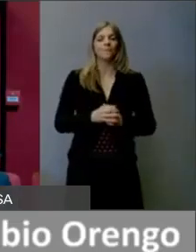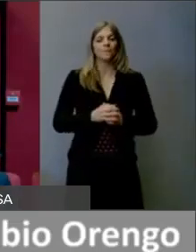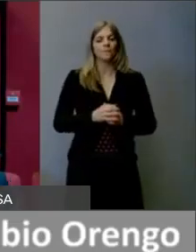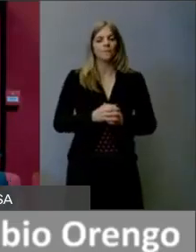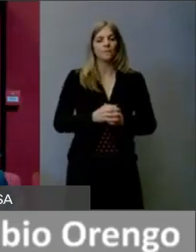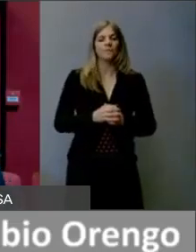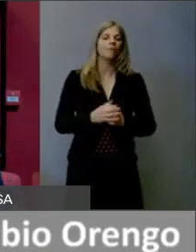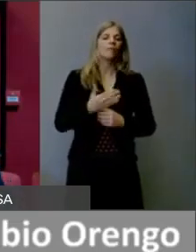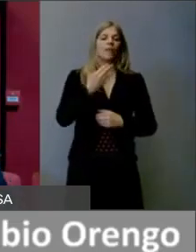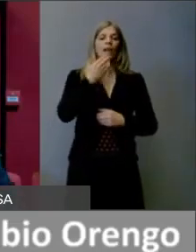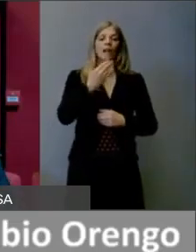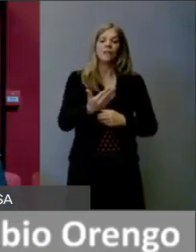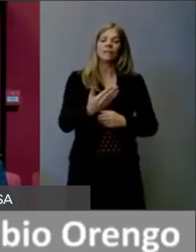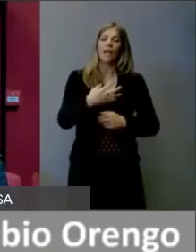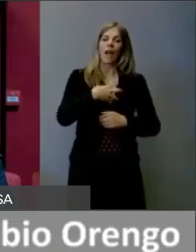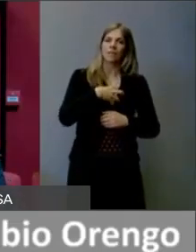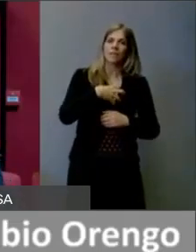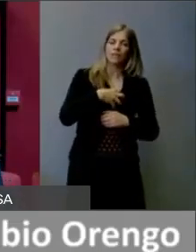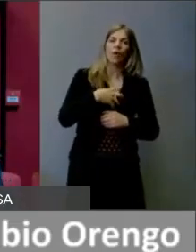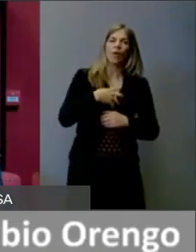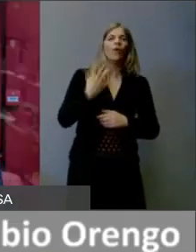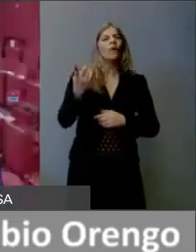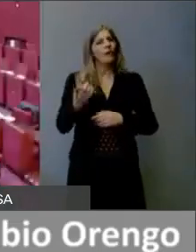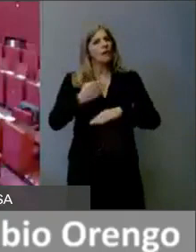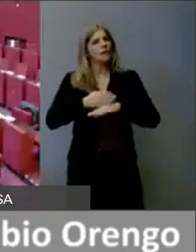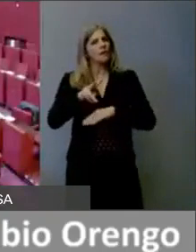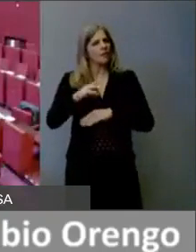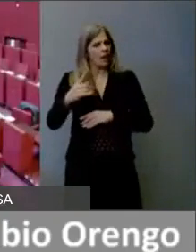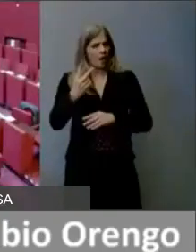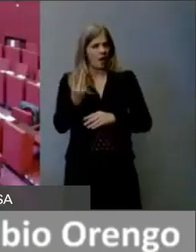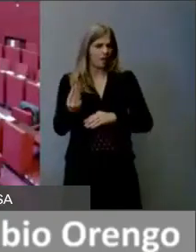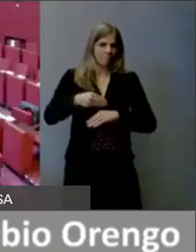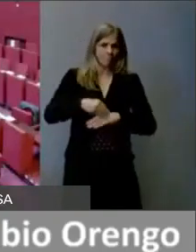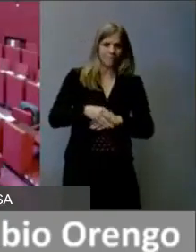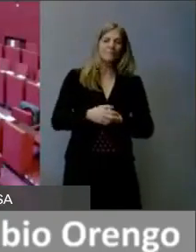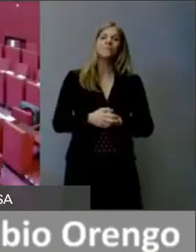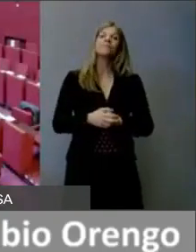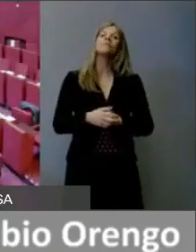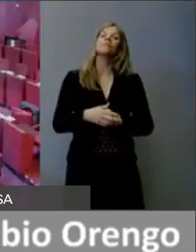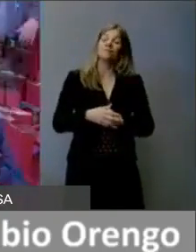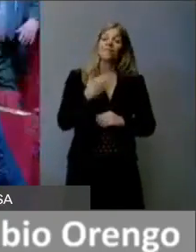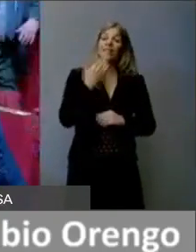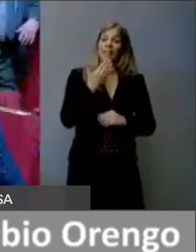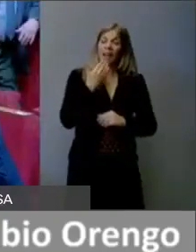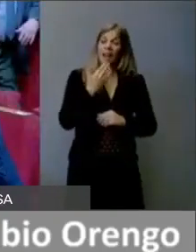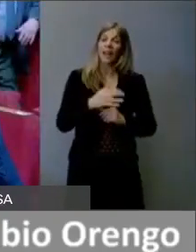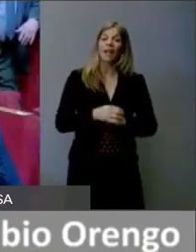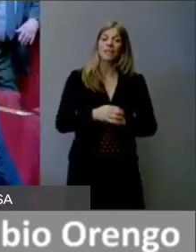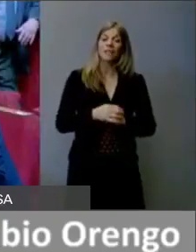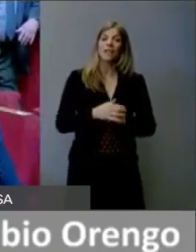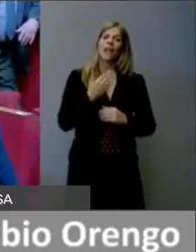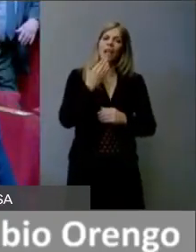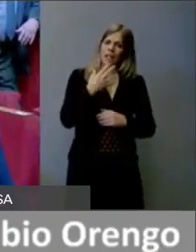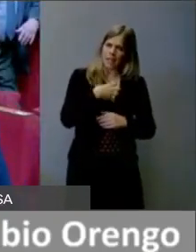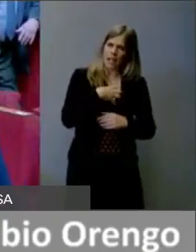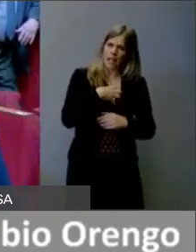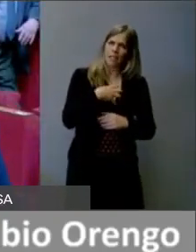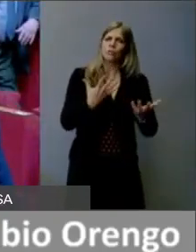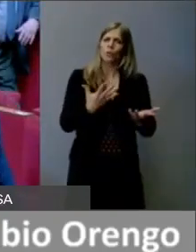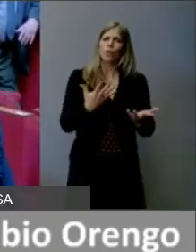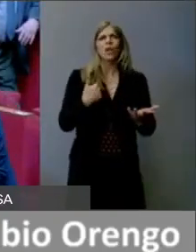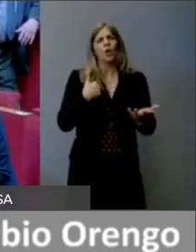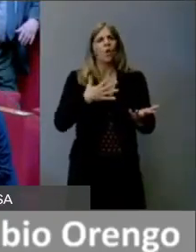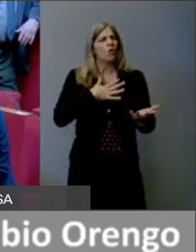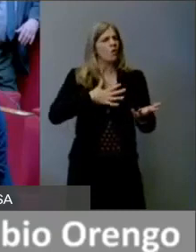Grazie Assessore. Prego Consigliere Villa per la replica. Sì, grazie. Grazie Assessore, mi ritengo